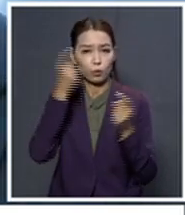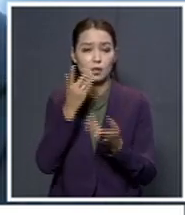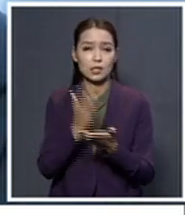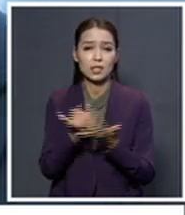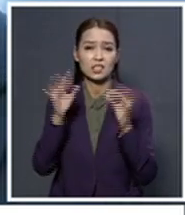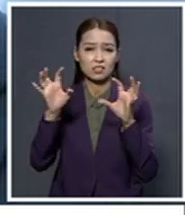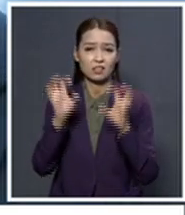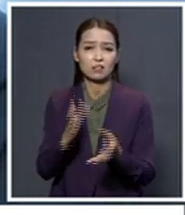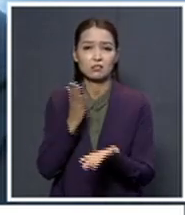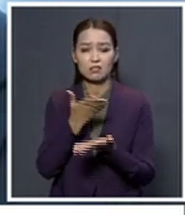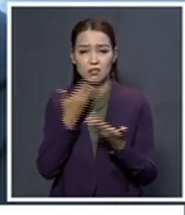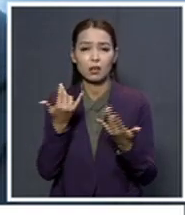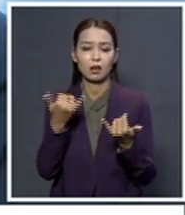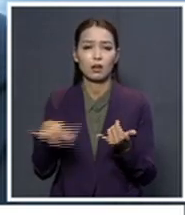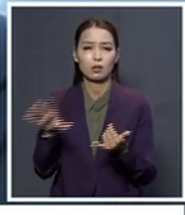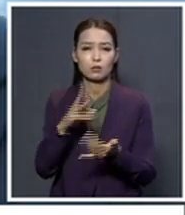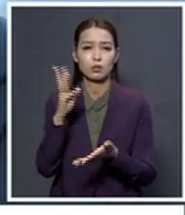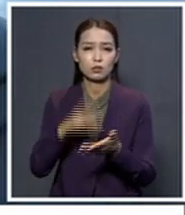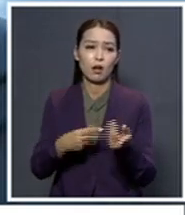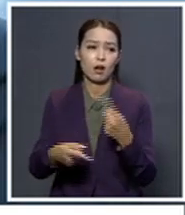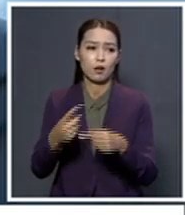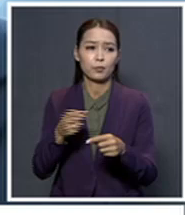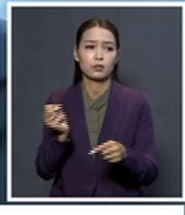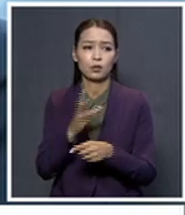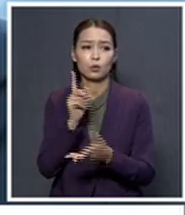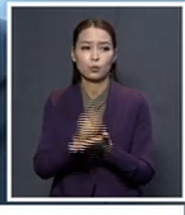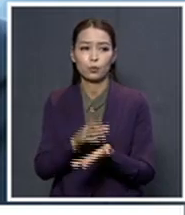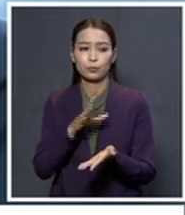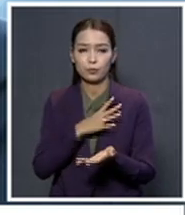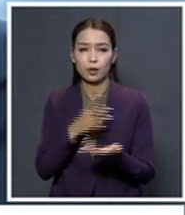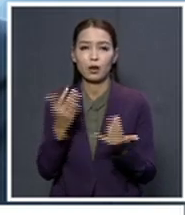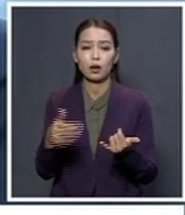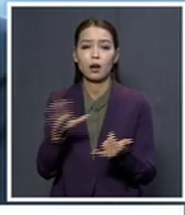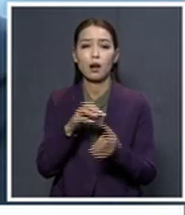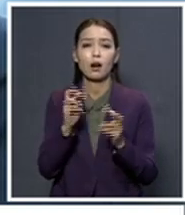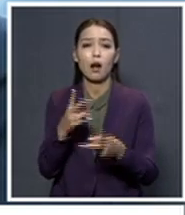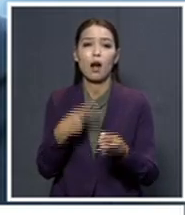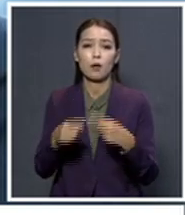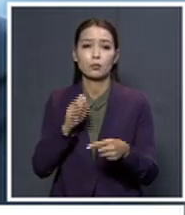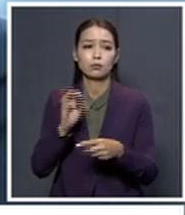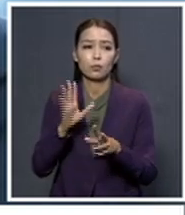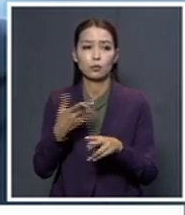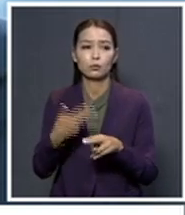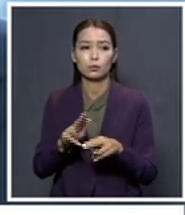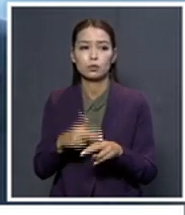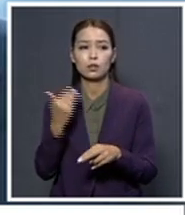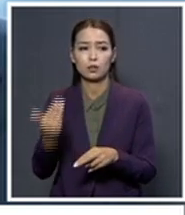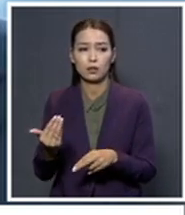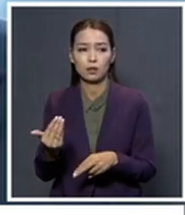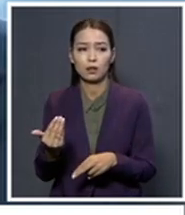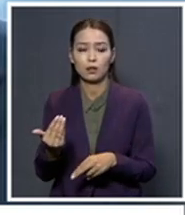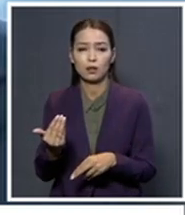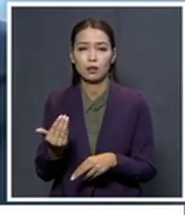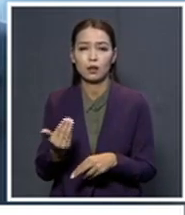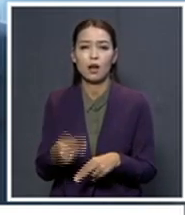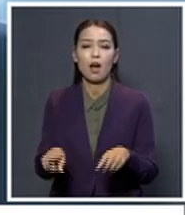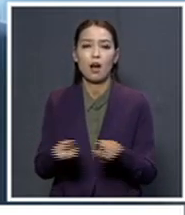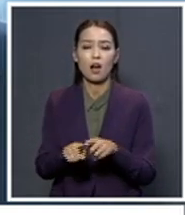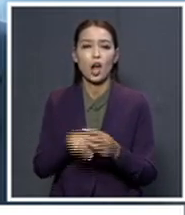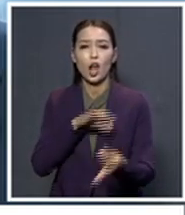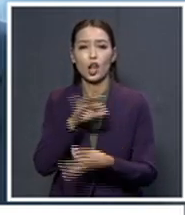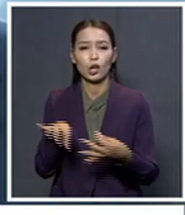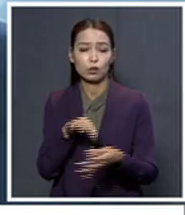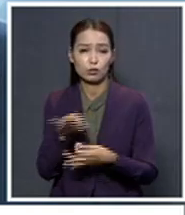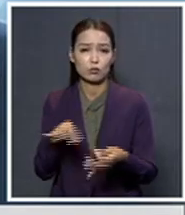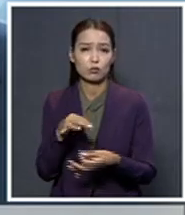заңсыз алды деген мәселе қойылып отыр. Әрине бұл алдымен осы 6000 астам отбасы түгелі қаралып шығады қайтадан. Және оны жаңағыдай артық кем мәселелер